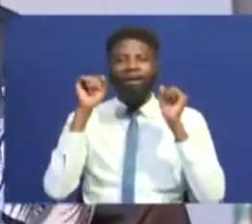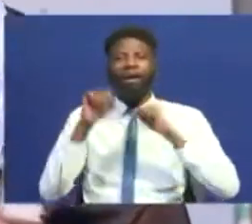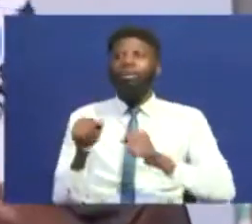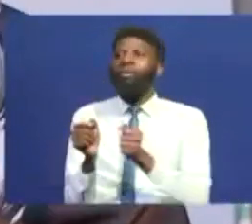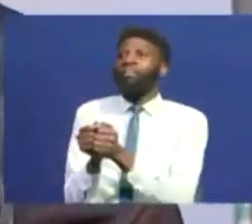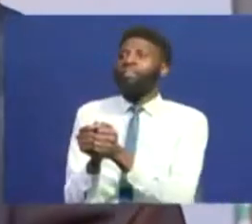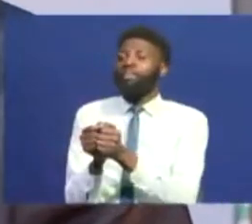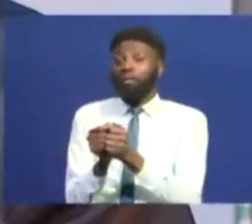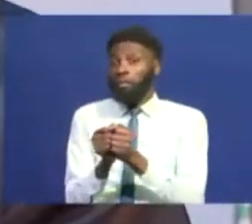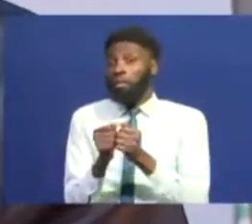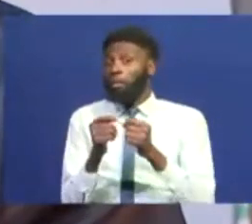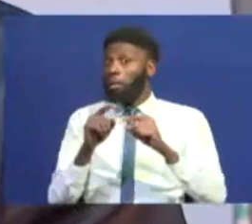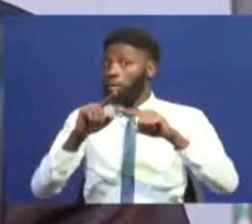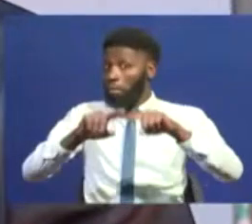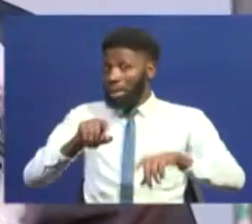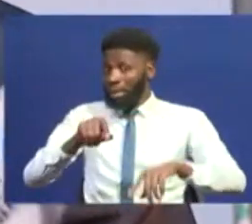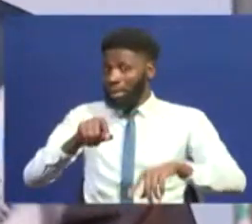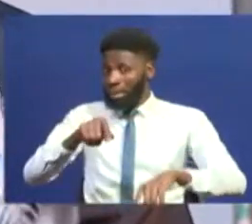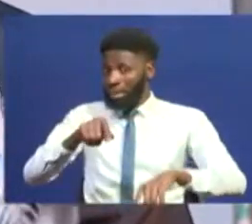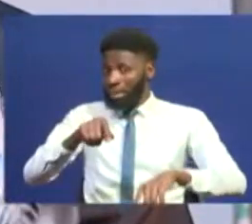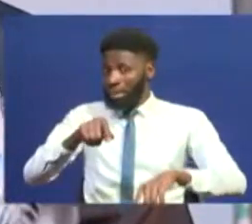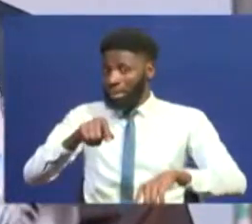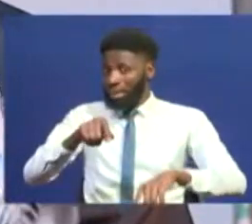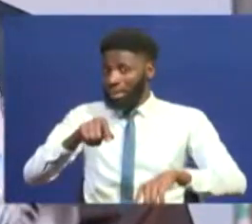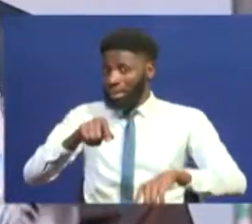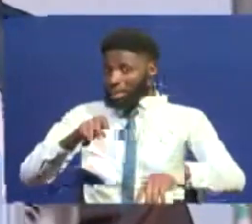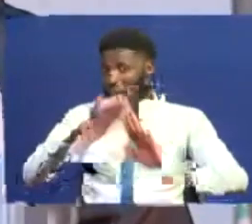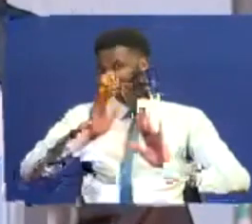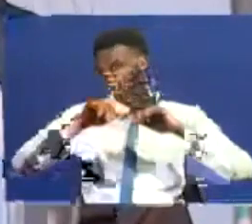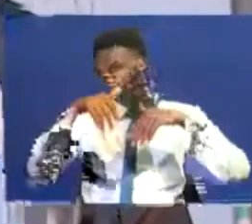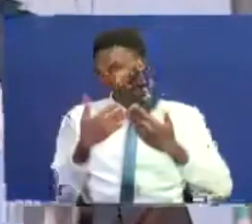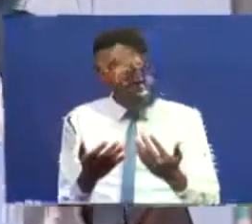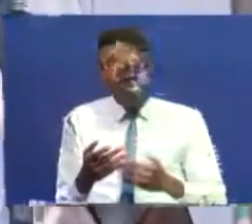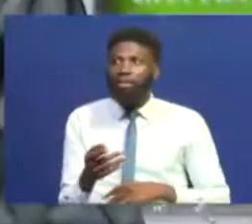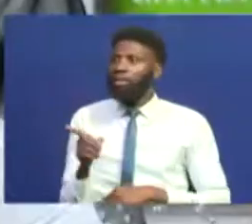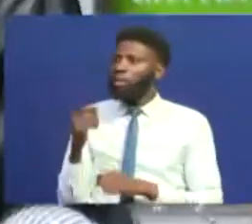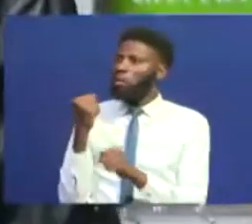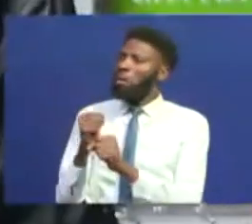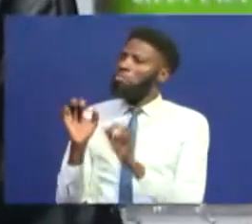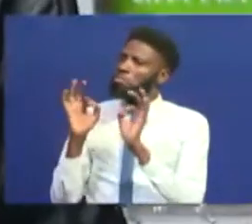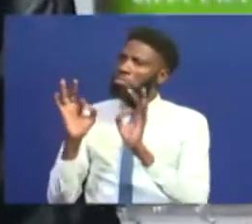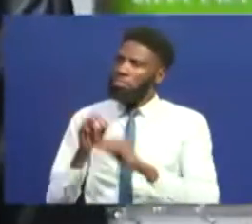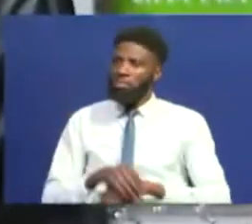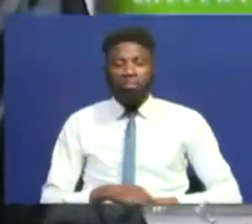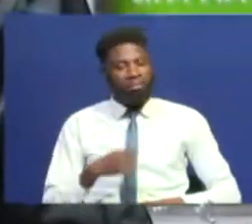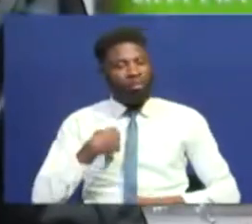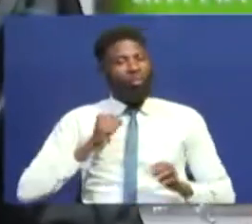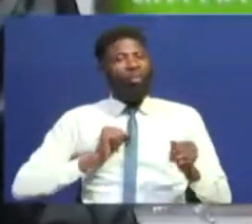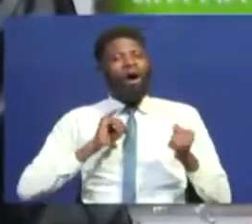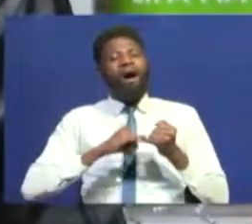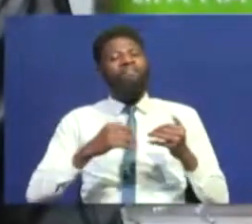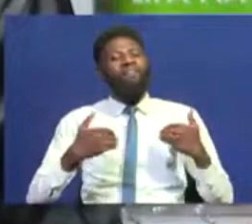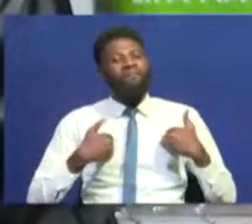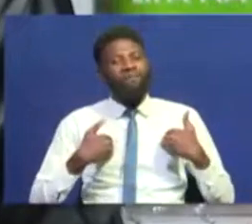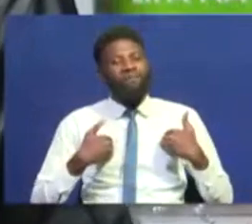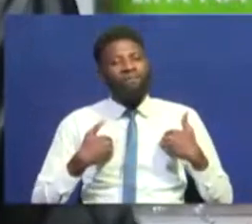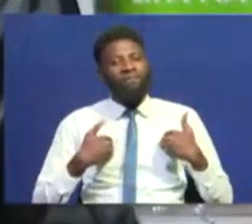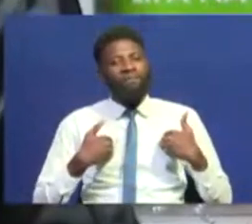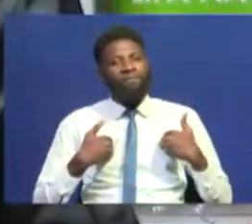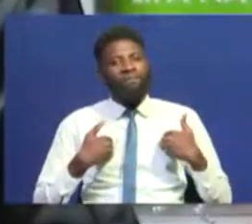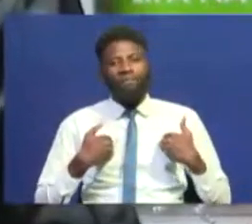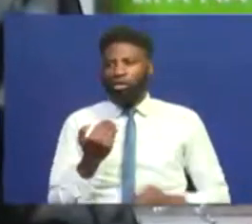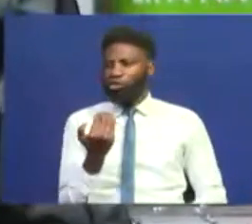It depend na akili yako penye kuna sana. Juu mimi niko na bibi na